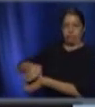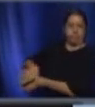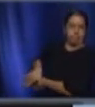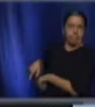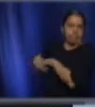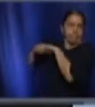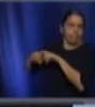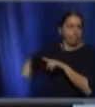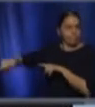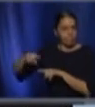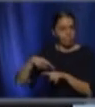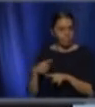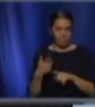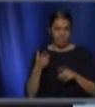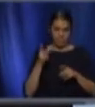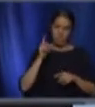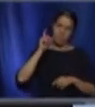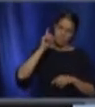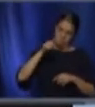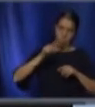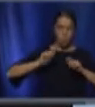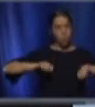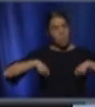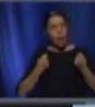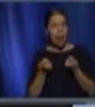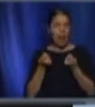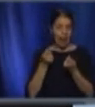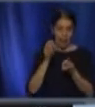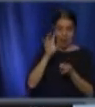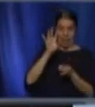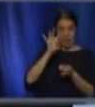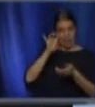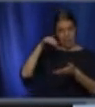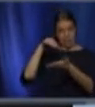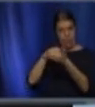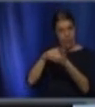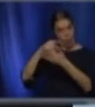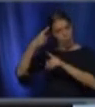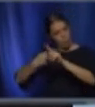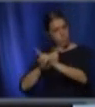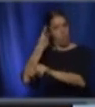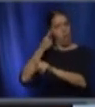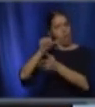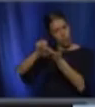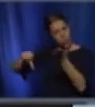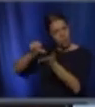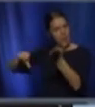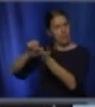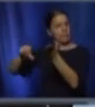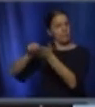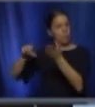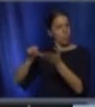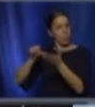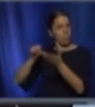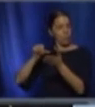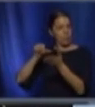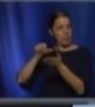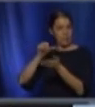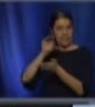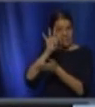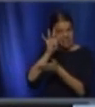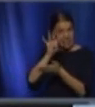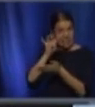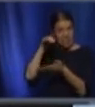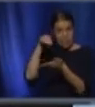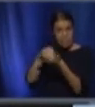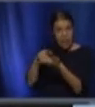000 chirurgies par mois, on ne viendra pas baisser notre liste d'attente. Alors, imaginez-vous, là, non seulement on met